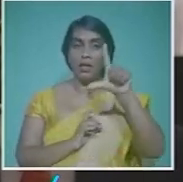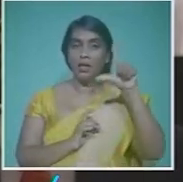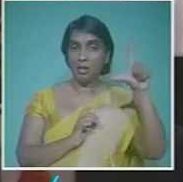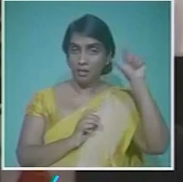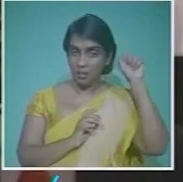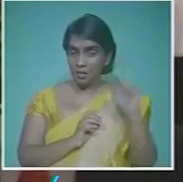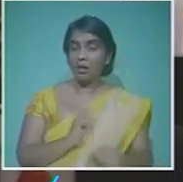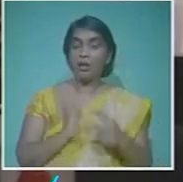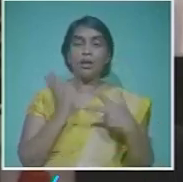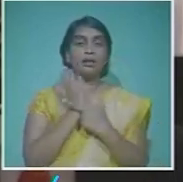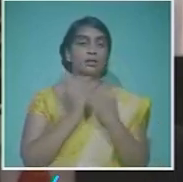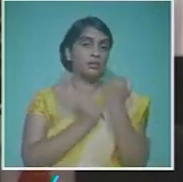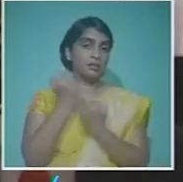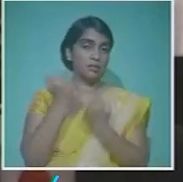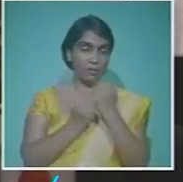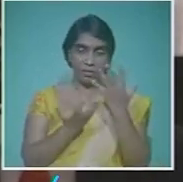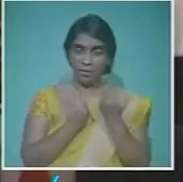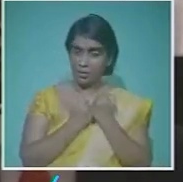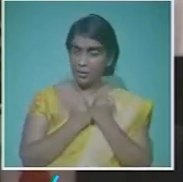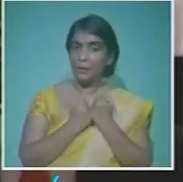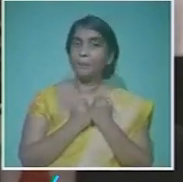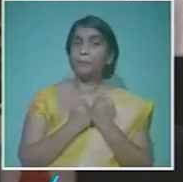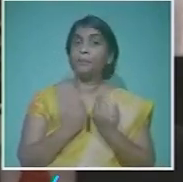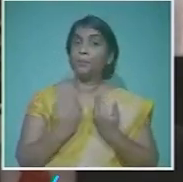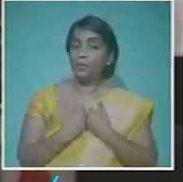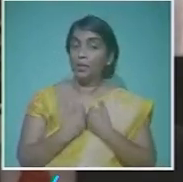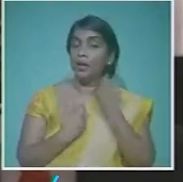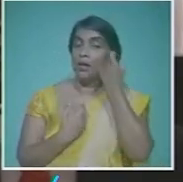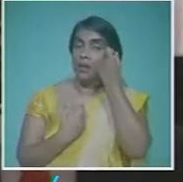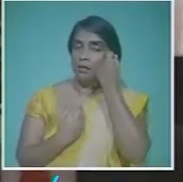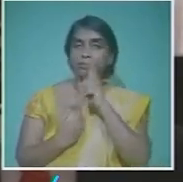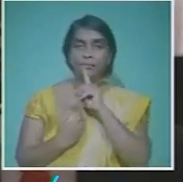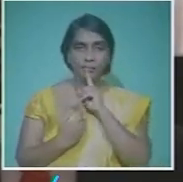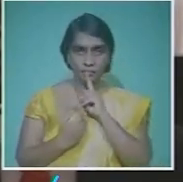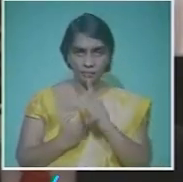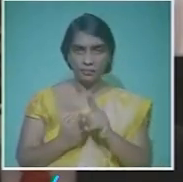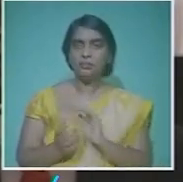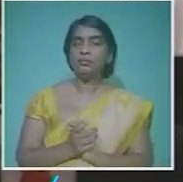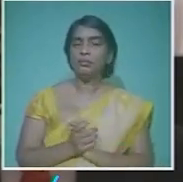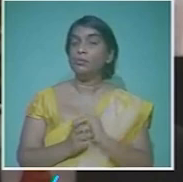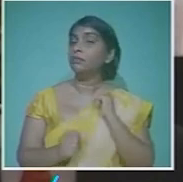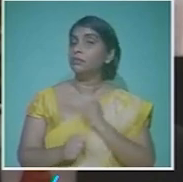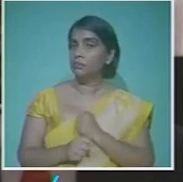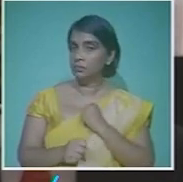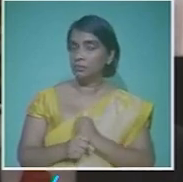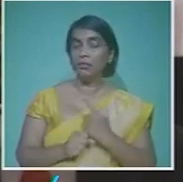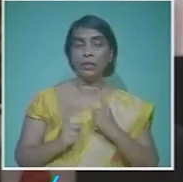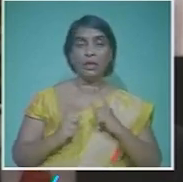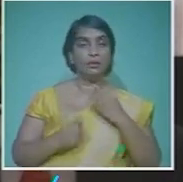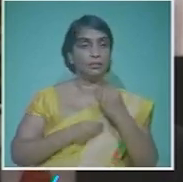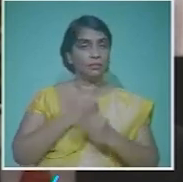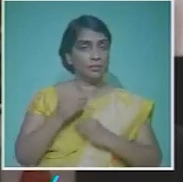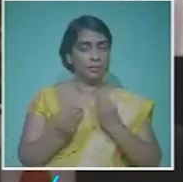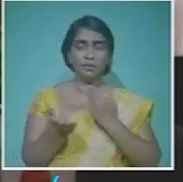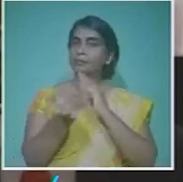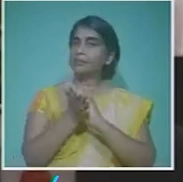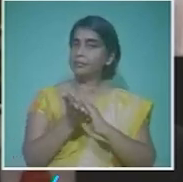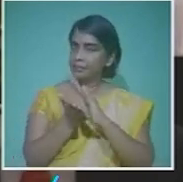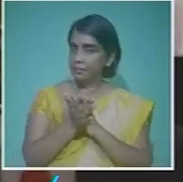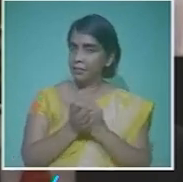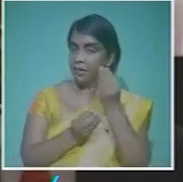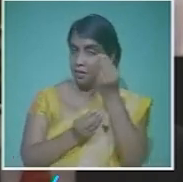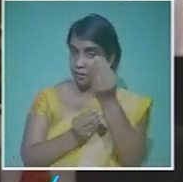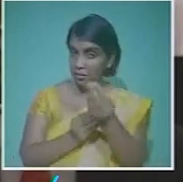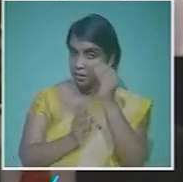321077000ක් සමෘද්ධි ලාභීන් මගේ යෝජනාව තමයි ආණ්ඩුව ජීවනෝපාය සහනාධාරයක්